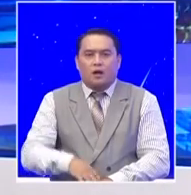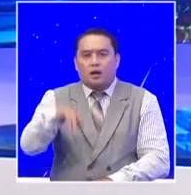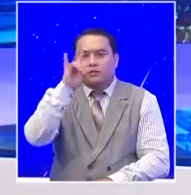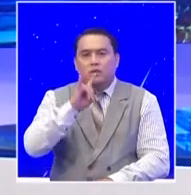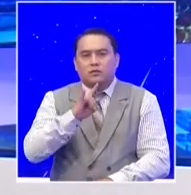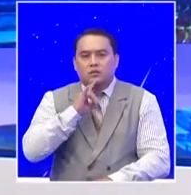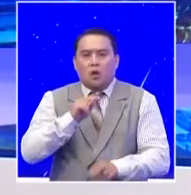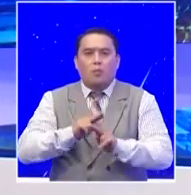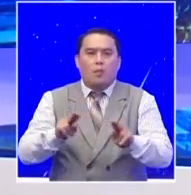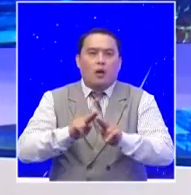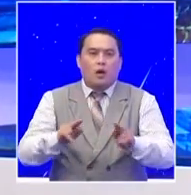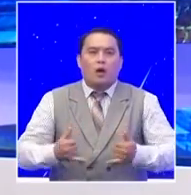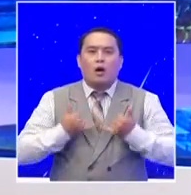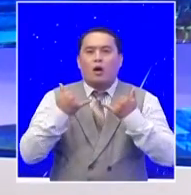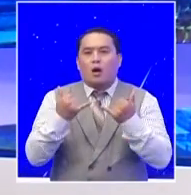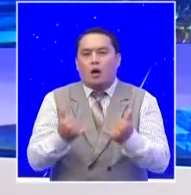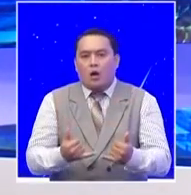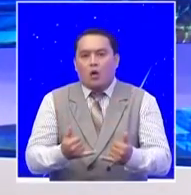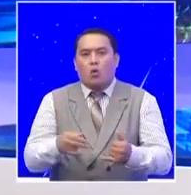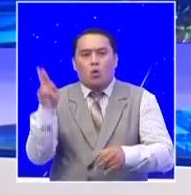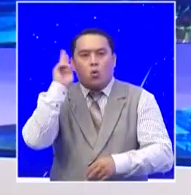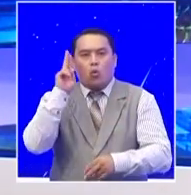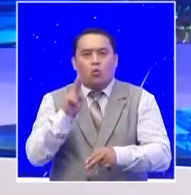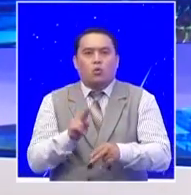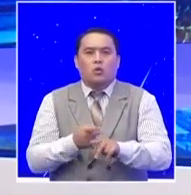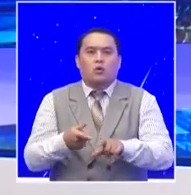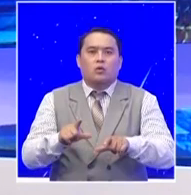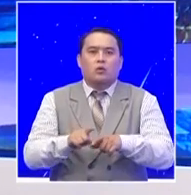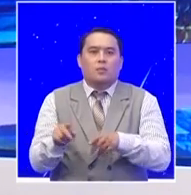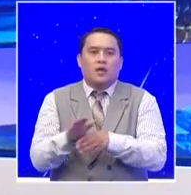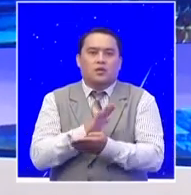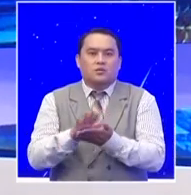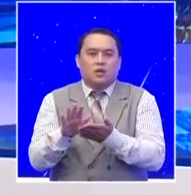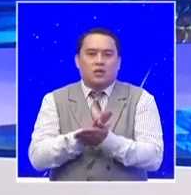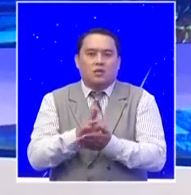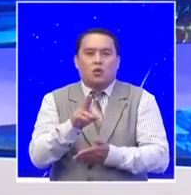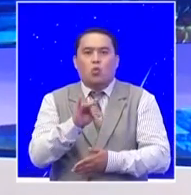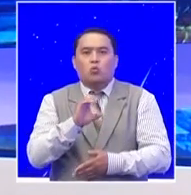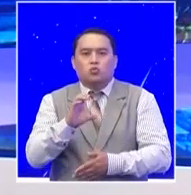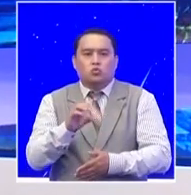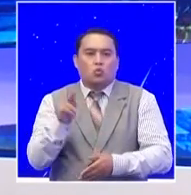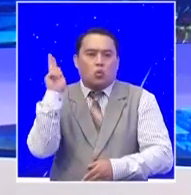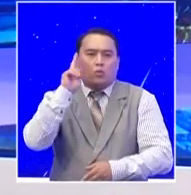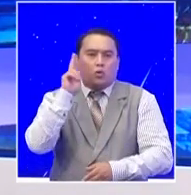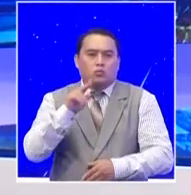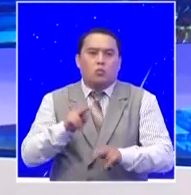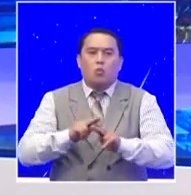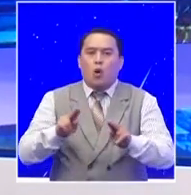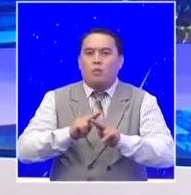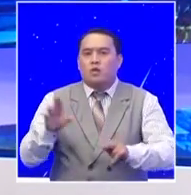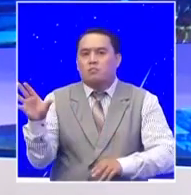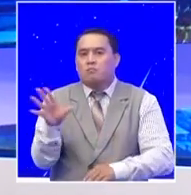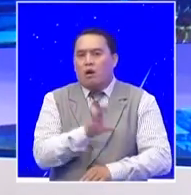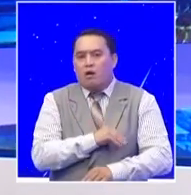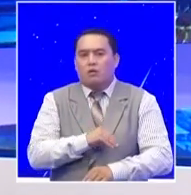Елімізде педагогтерге арналған қашықтан оқытуды үйренемін атты тегін оқу басталды. Онлайн курстың еліміздің барлық